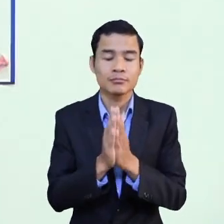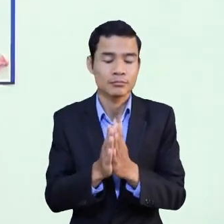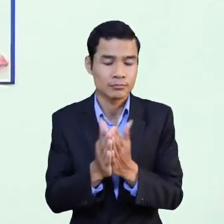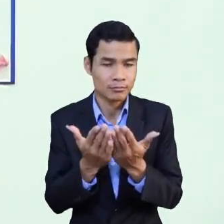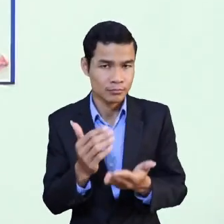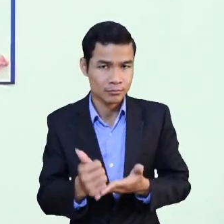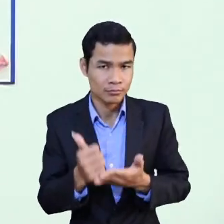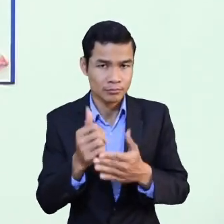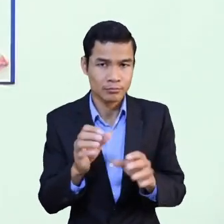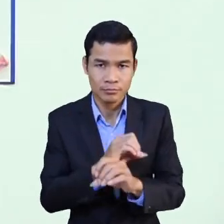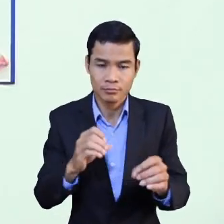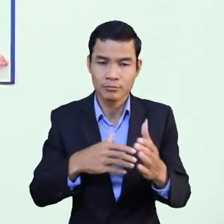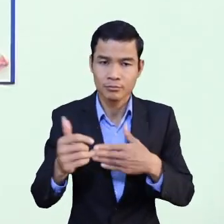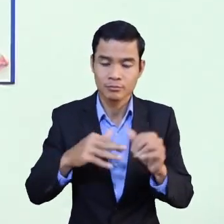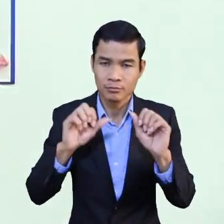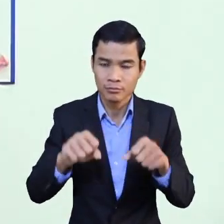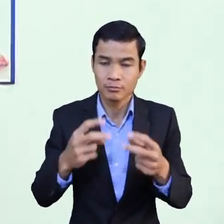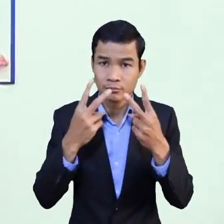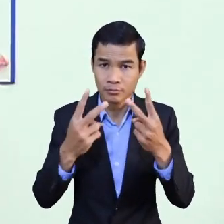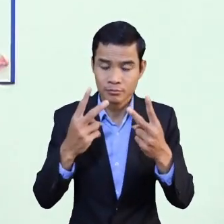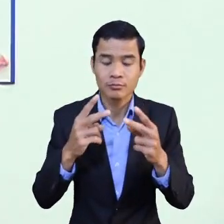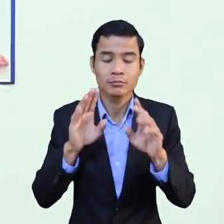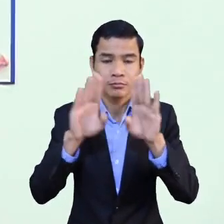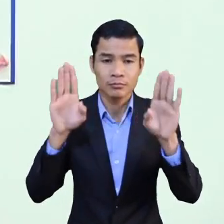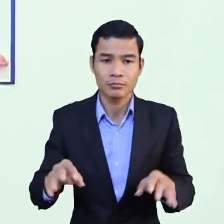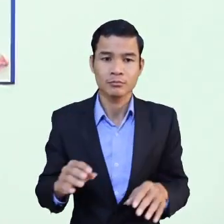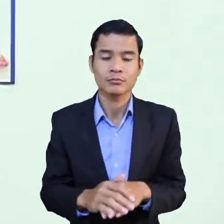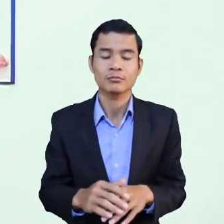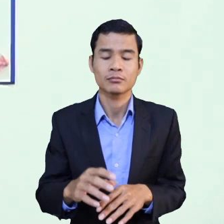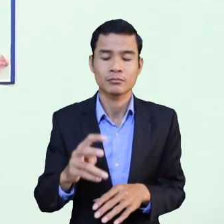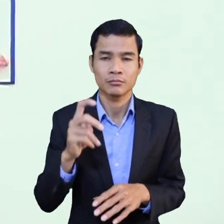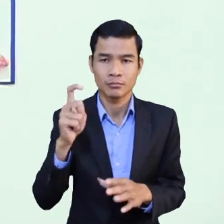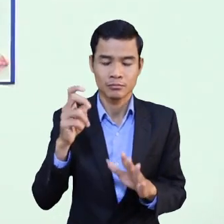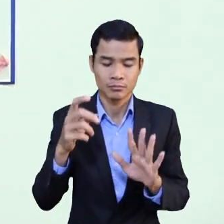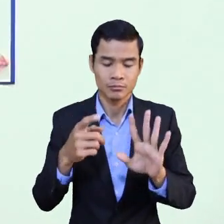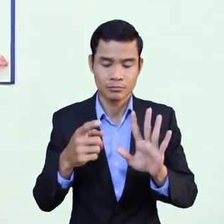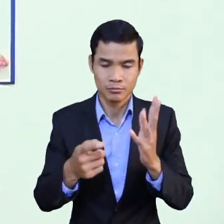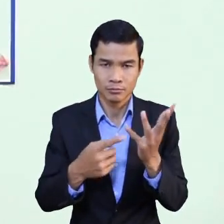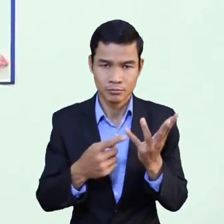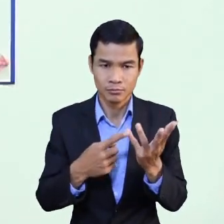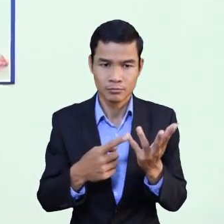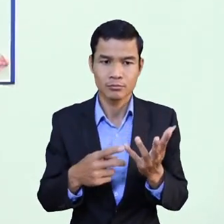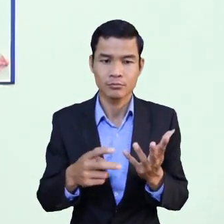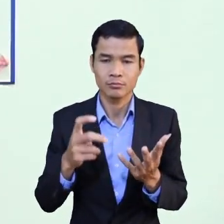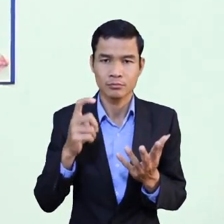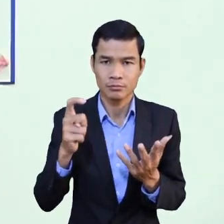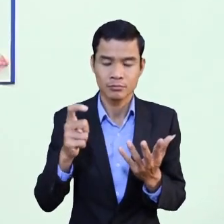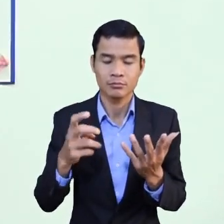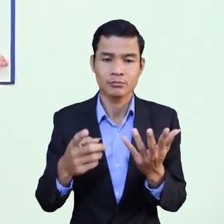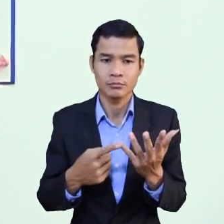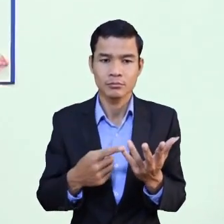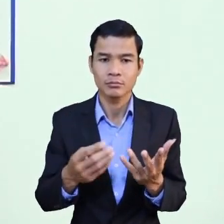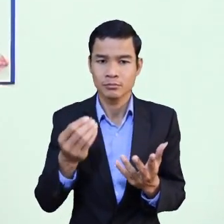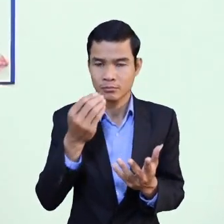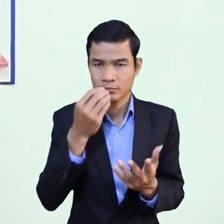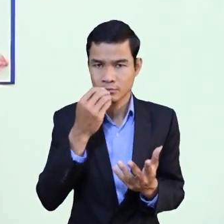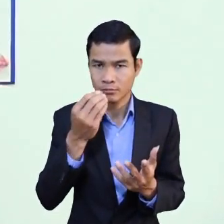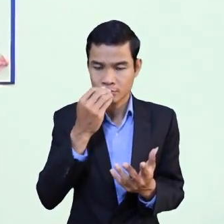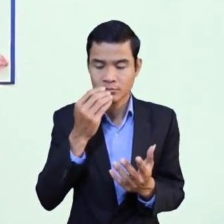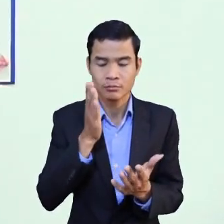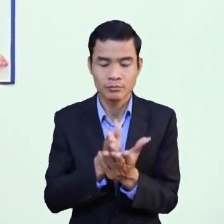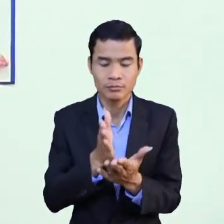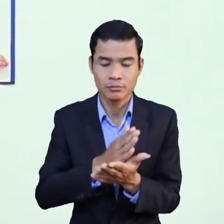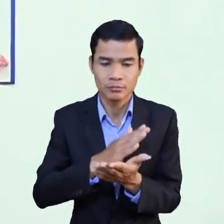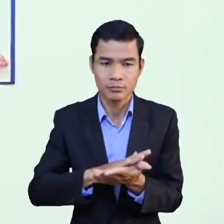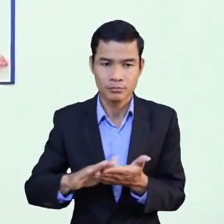ខៀនខេចាខេឆៃស្វាយទុំ